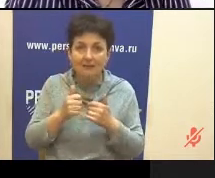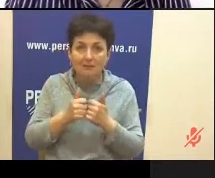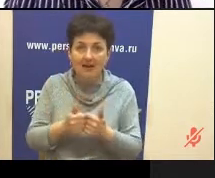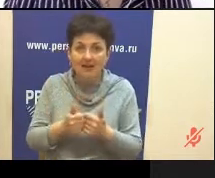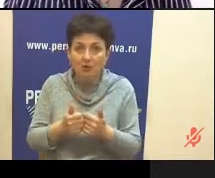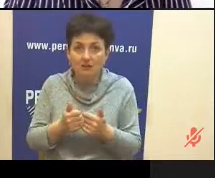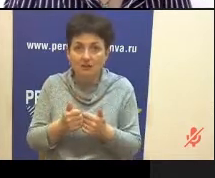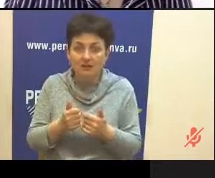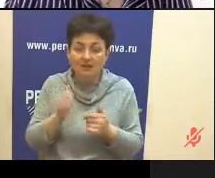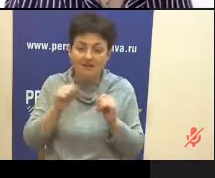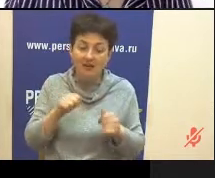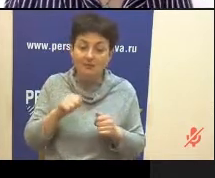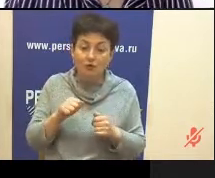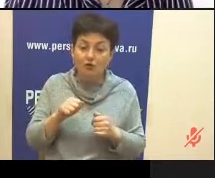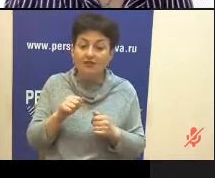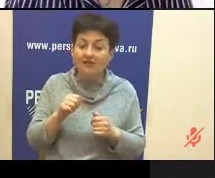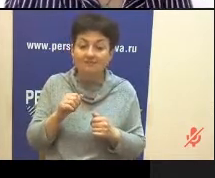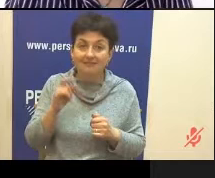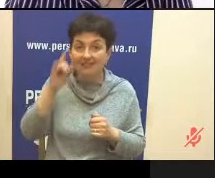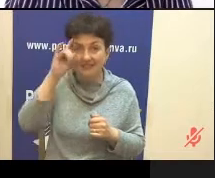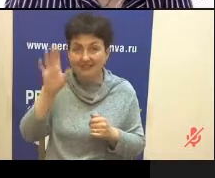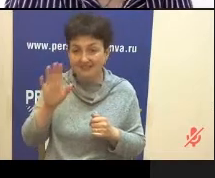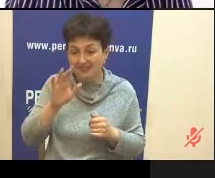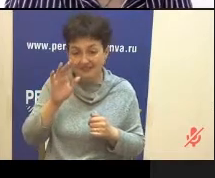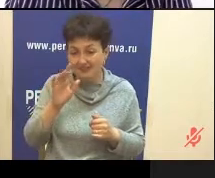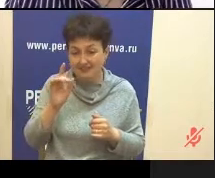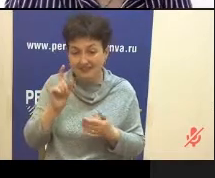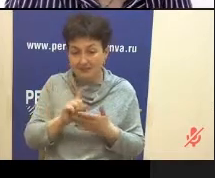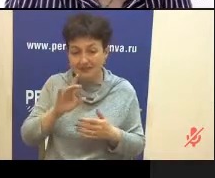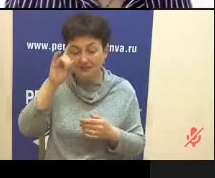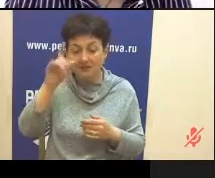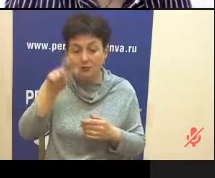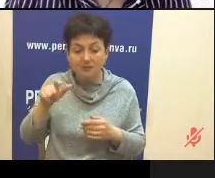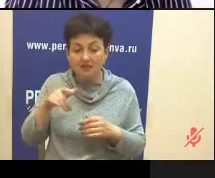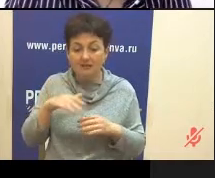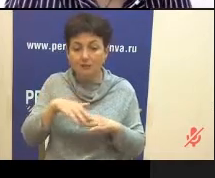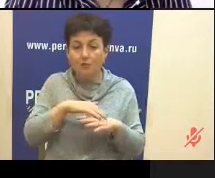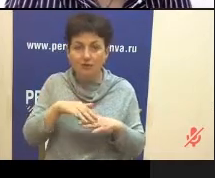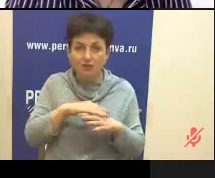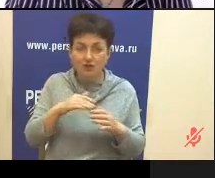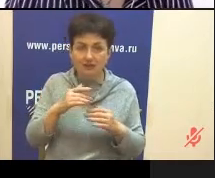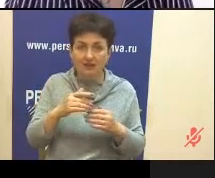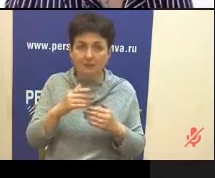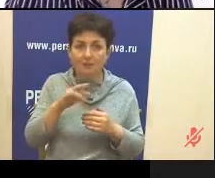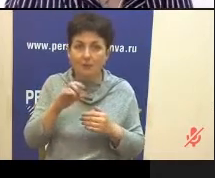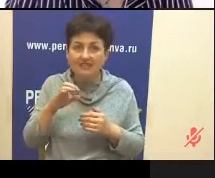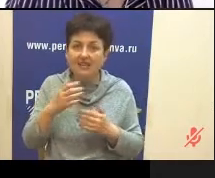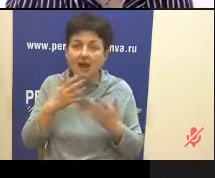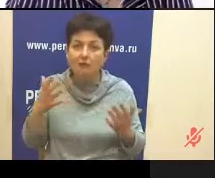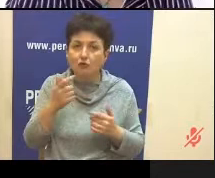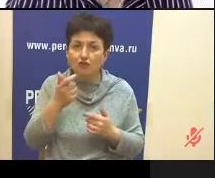партнерства, возможно, с не столь известными людьми с точки зрения какой-то публичности, publicity, а